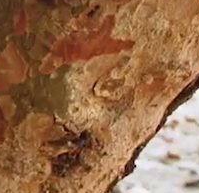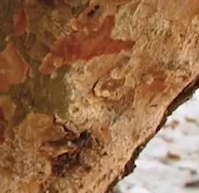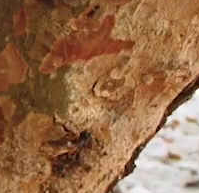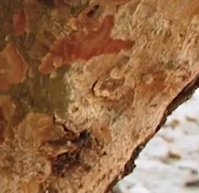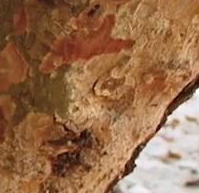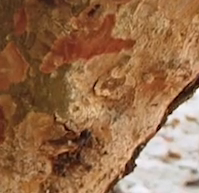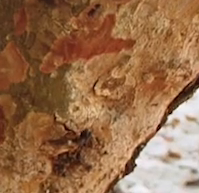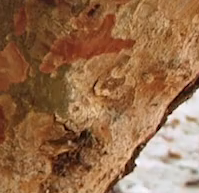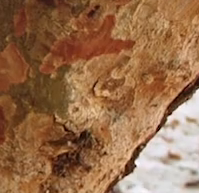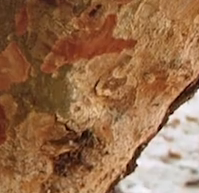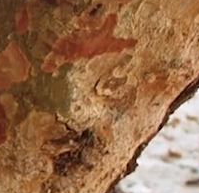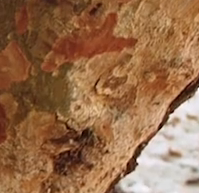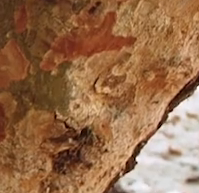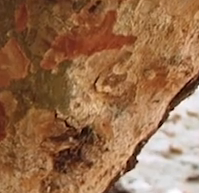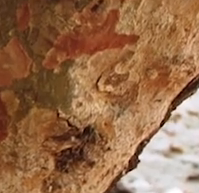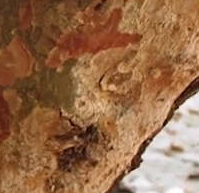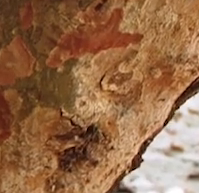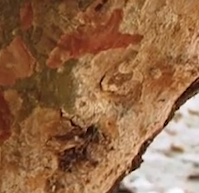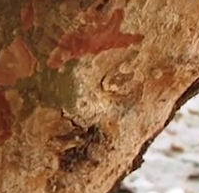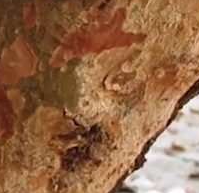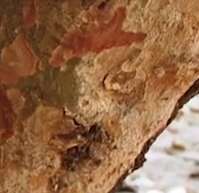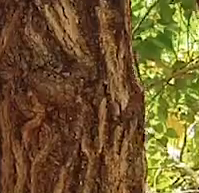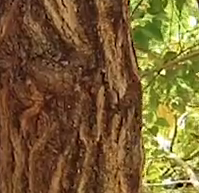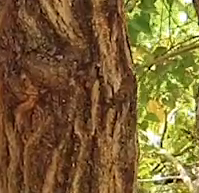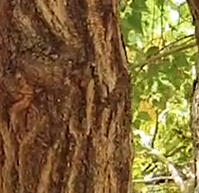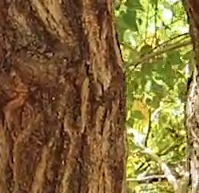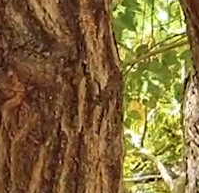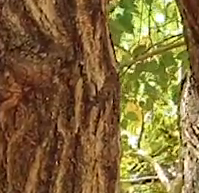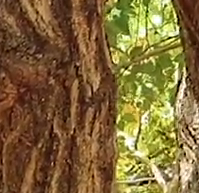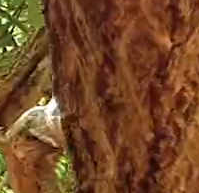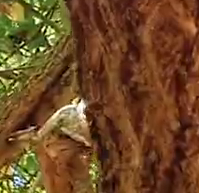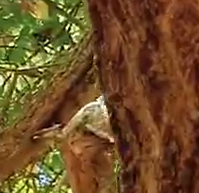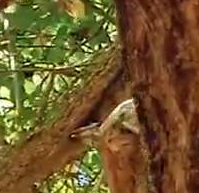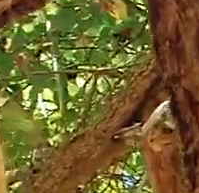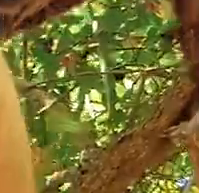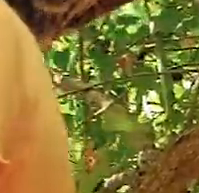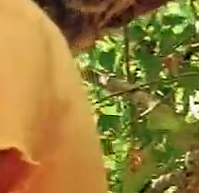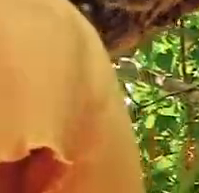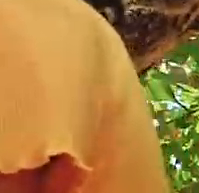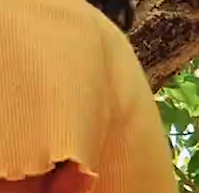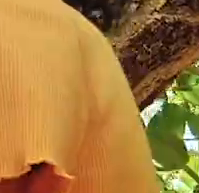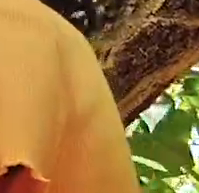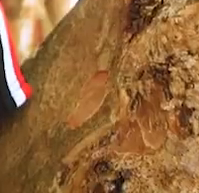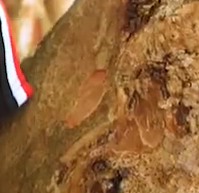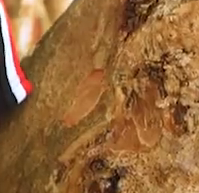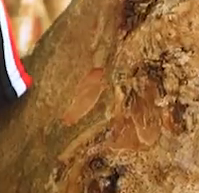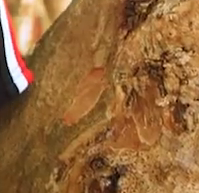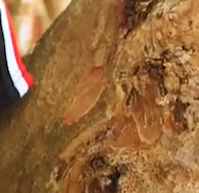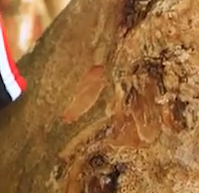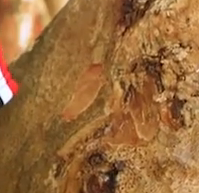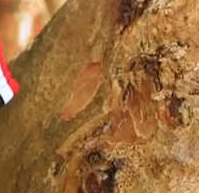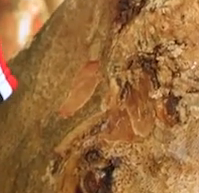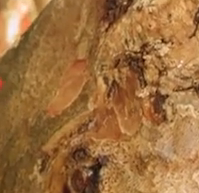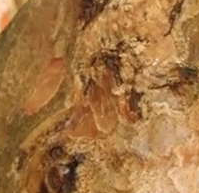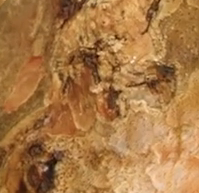n'ont pas assez d'argent, faire un peu plus de bénévolat. Pour qu'on soit un peu plus autonome ici, pour